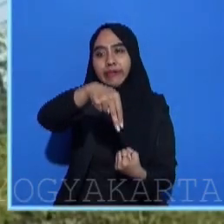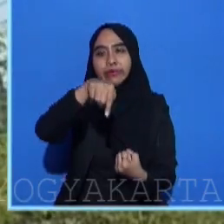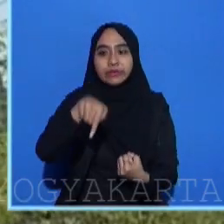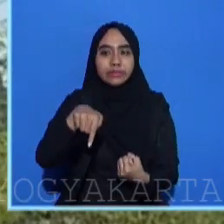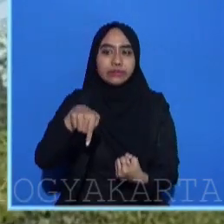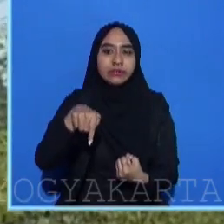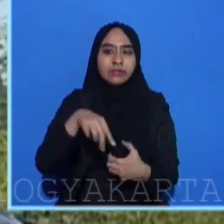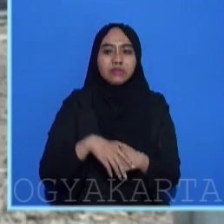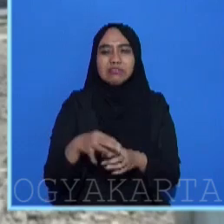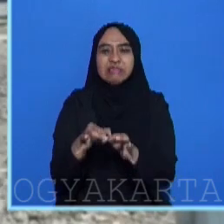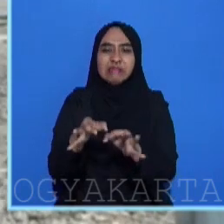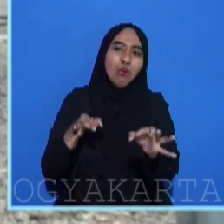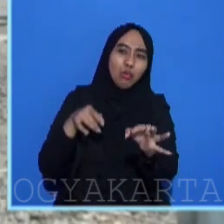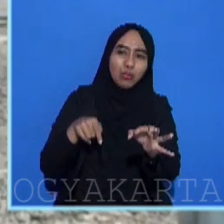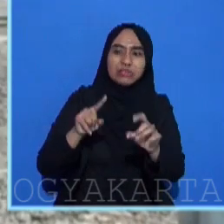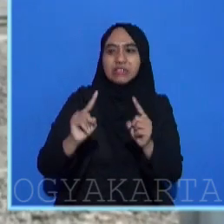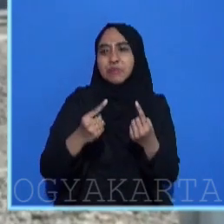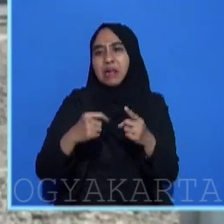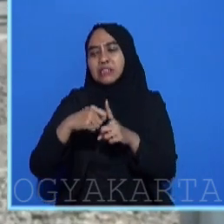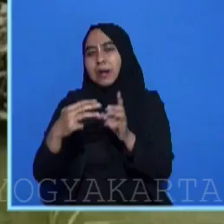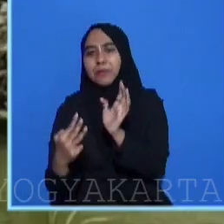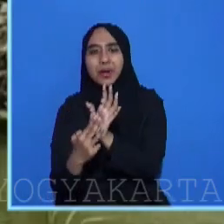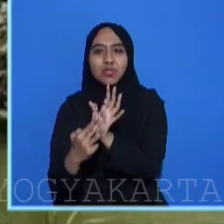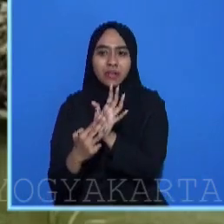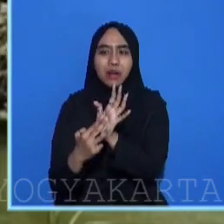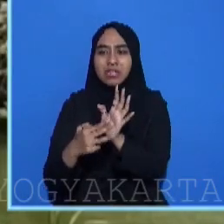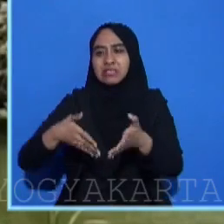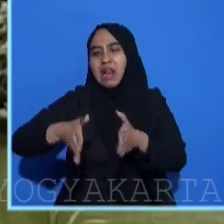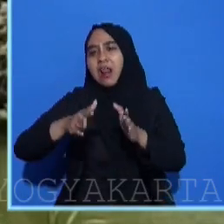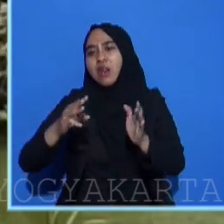berjarak lebih dari 11 KM melalui jalur nasional Wates Purworejo